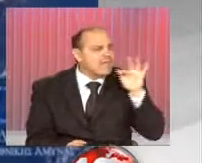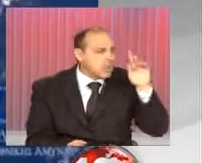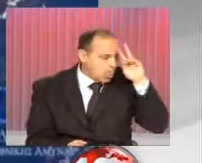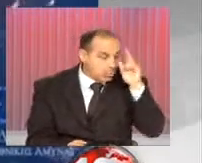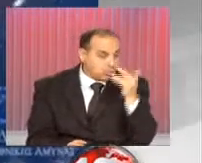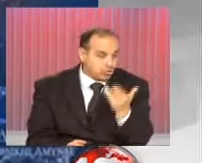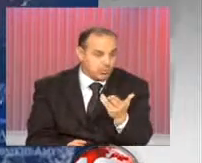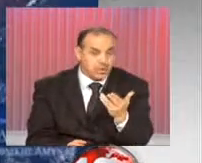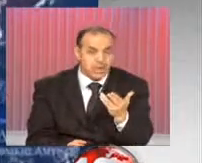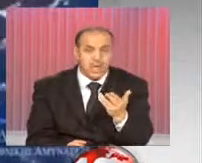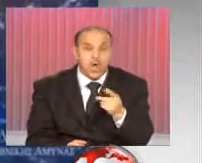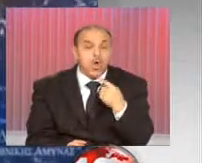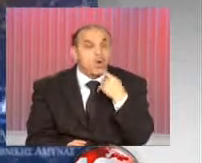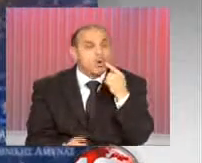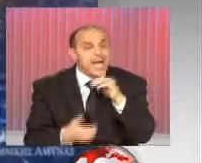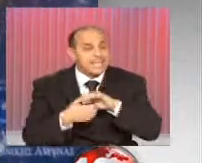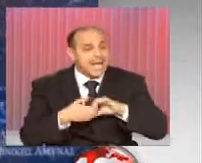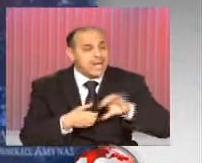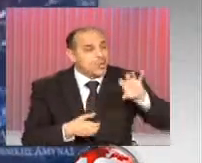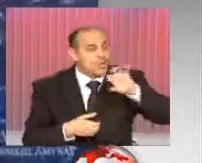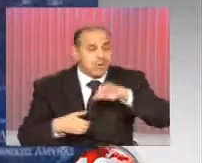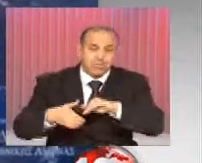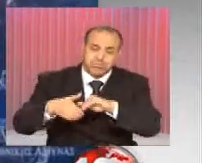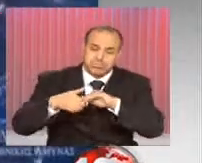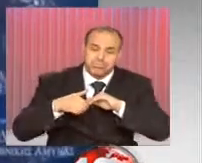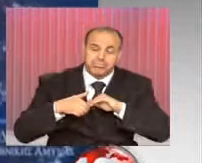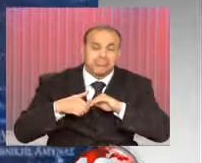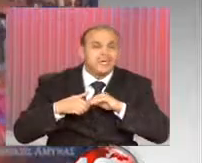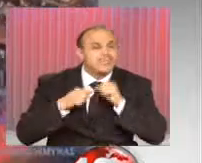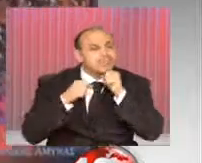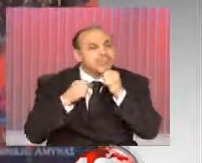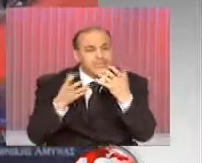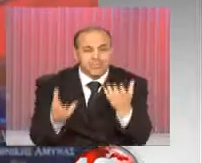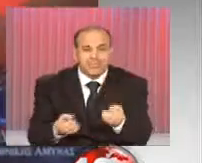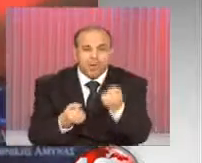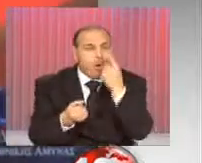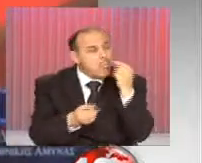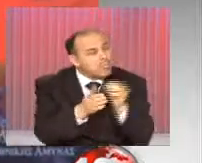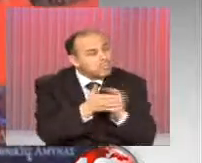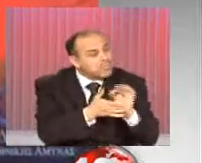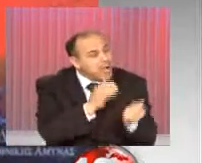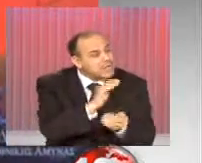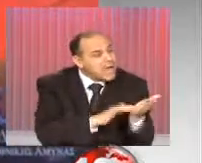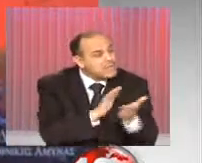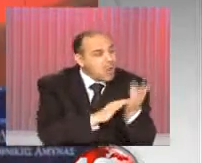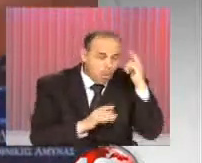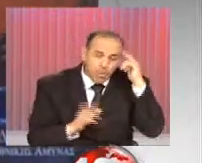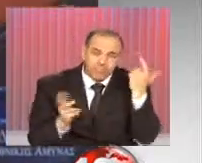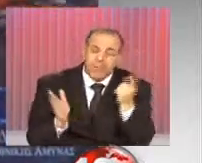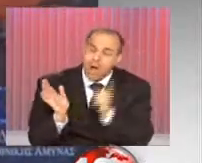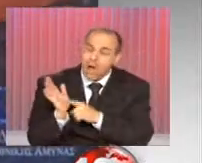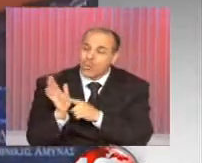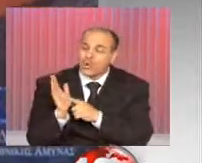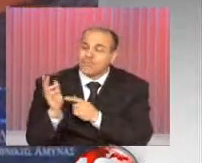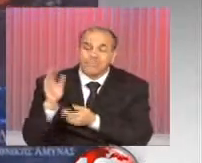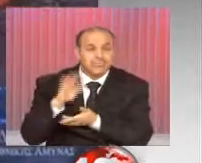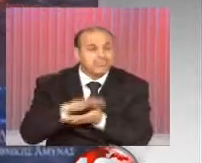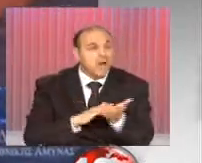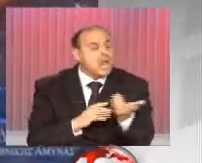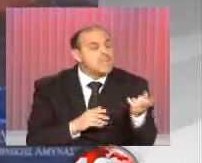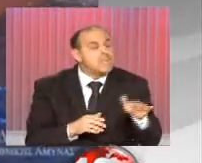تتعالى الدعوات صلب الاتحاد الأوروبي لزيادة الجهود لإنقاذ المهاجرين وإيجاد بدائل قانونية لرحلات